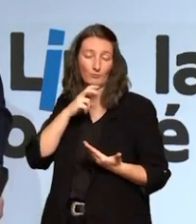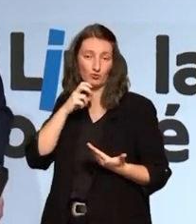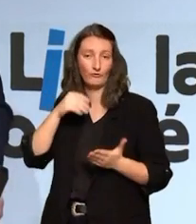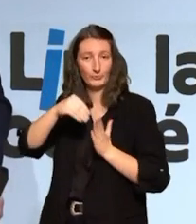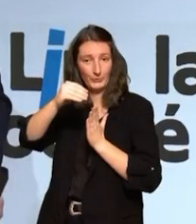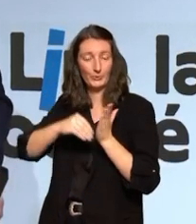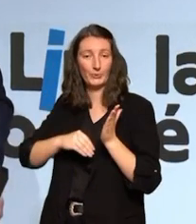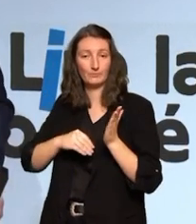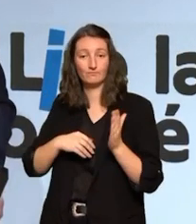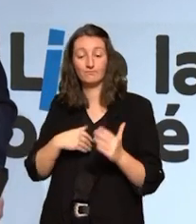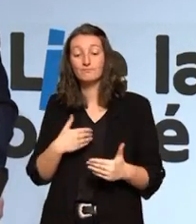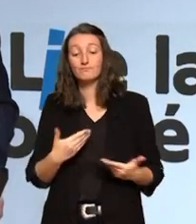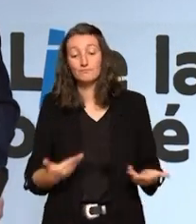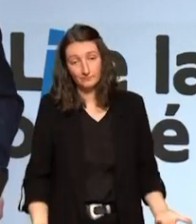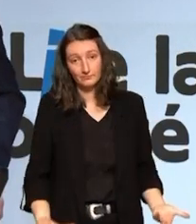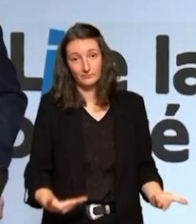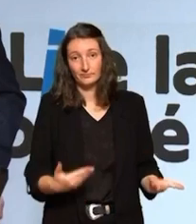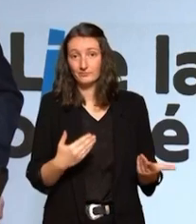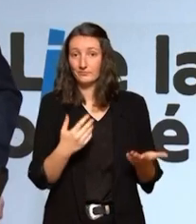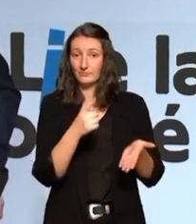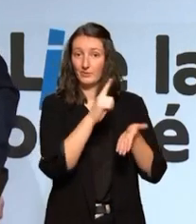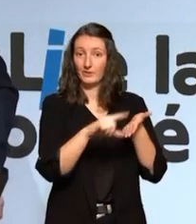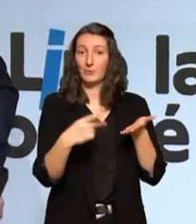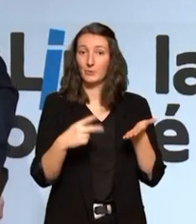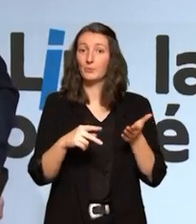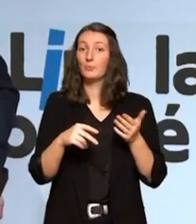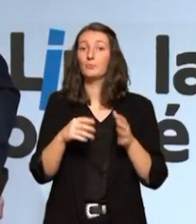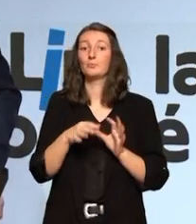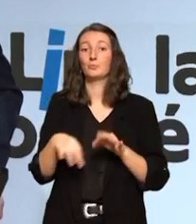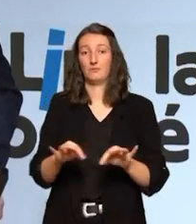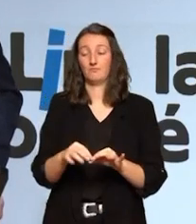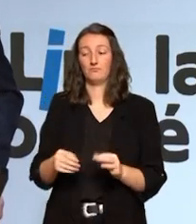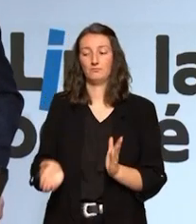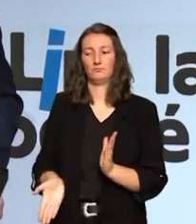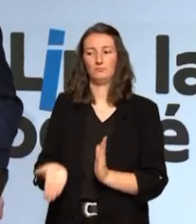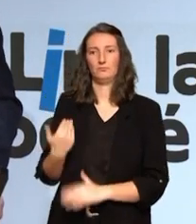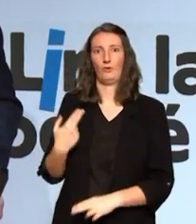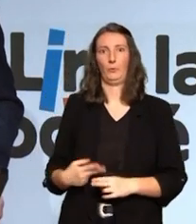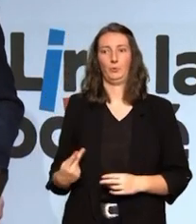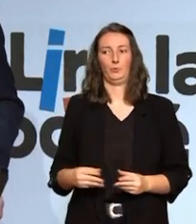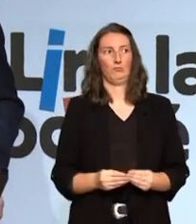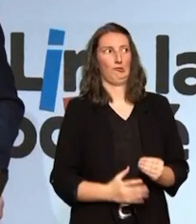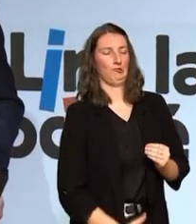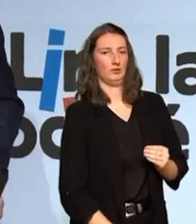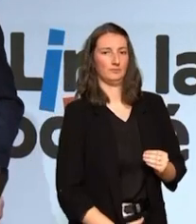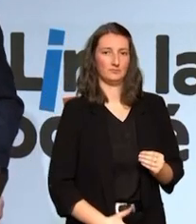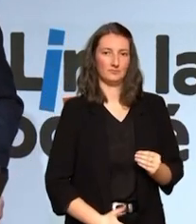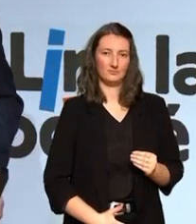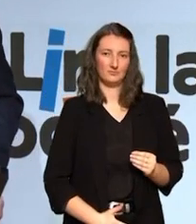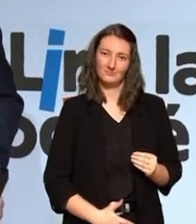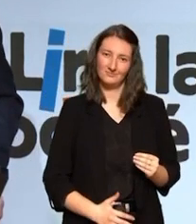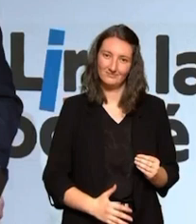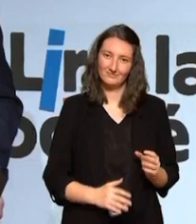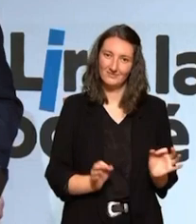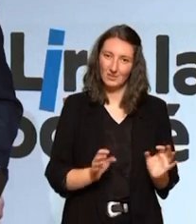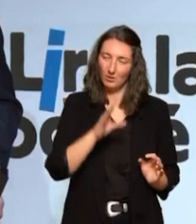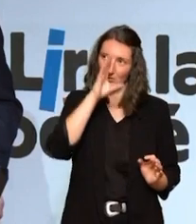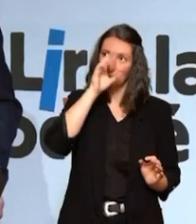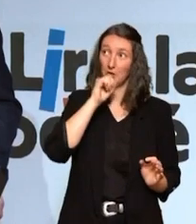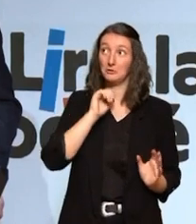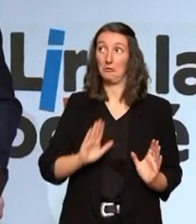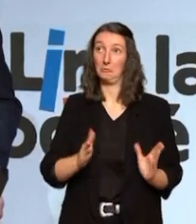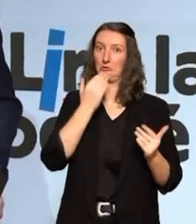de connaissances de la littérature hongroise. Il n'y a pas de hasard là-dedans. Il n'y a pas de hasard dans ce